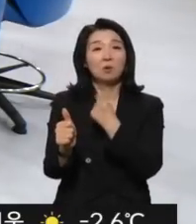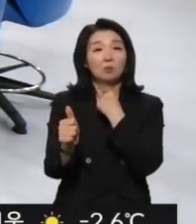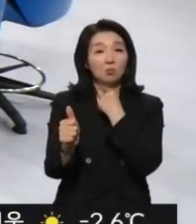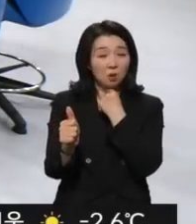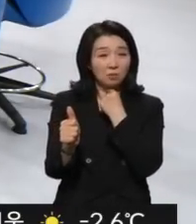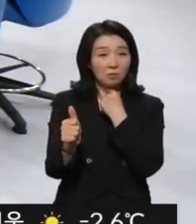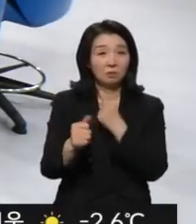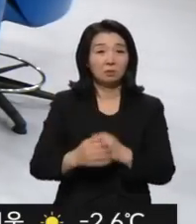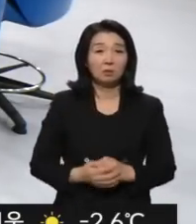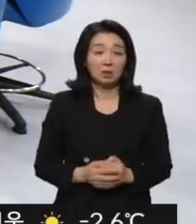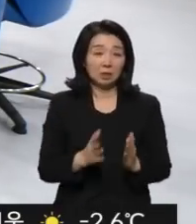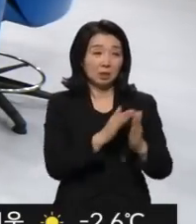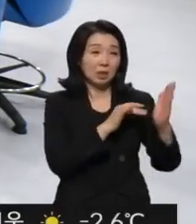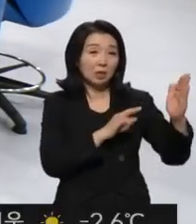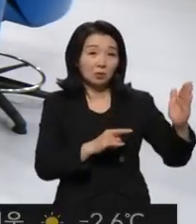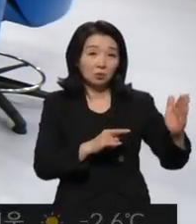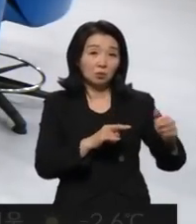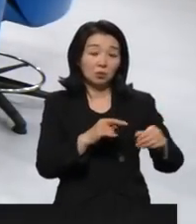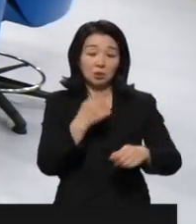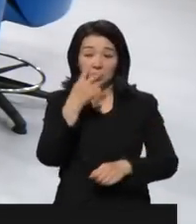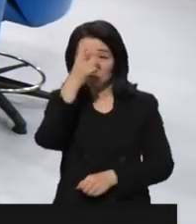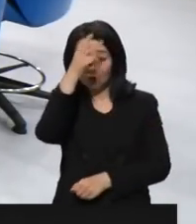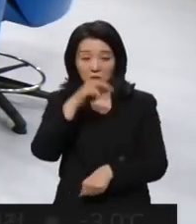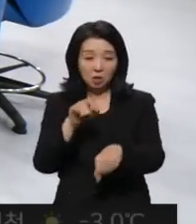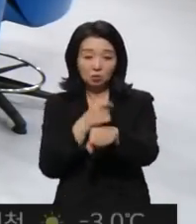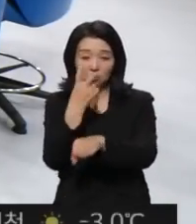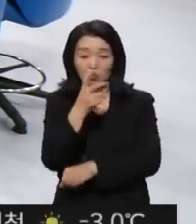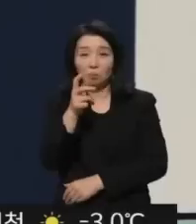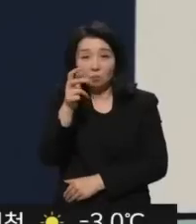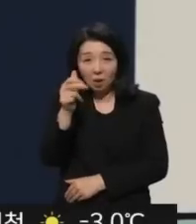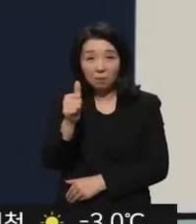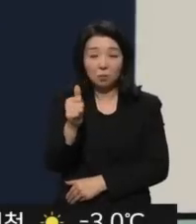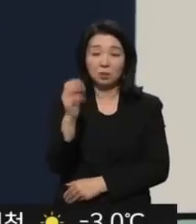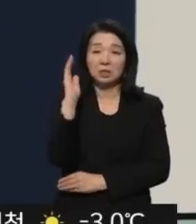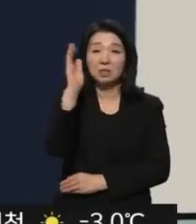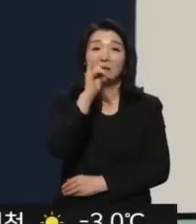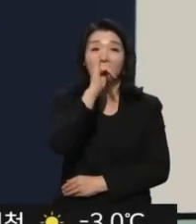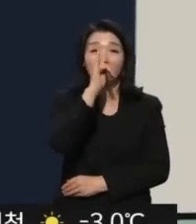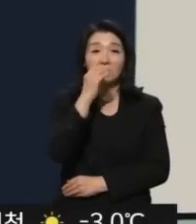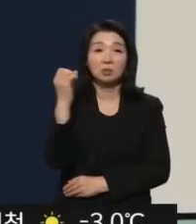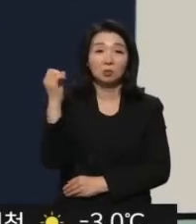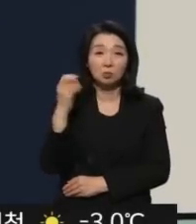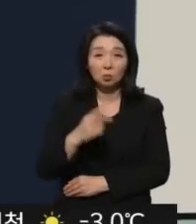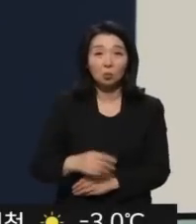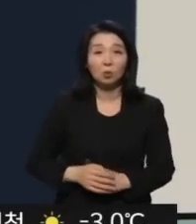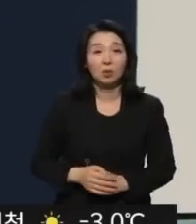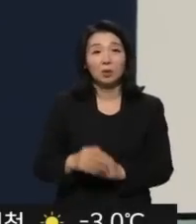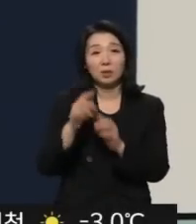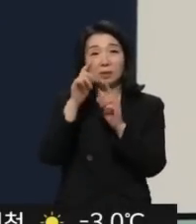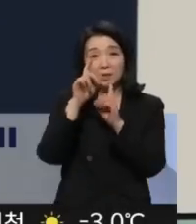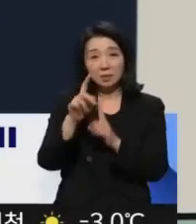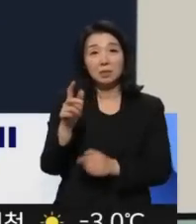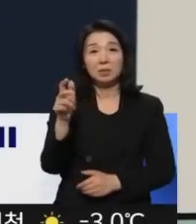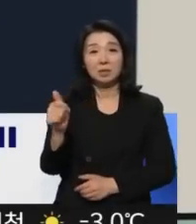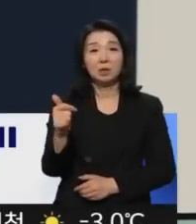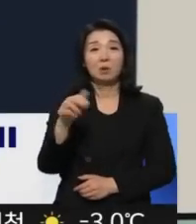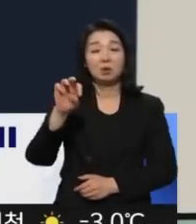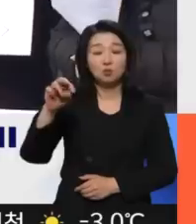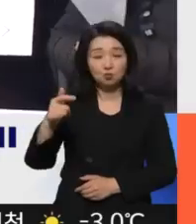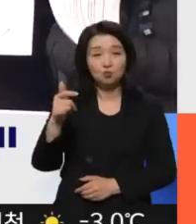오전 경찰 특수본 앞에서 기자회견을 열고 이 장관과 윤희근 경찰청장, 김강호 서울경찰청장이 참사의